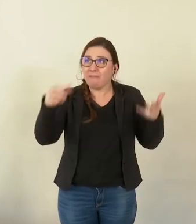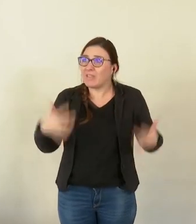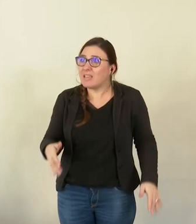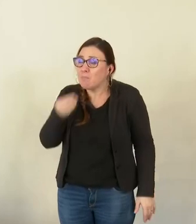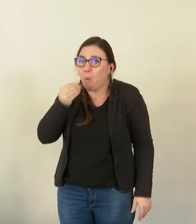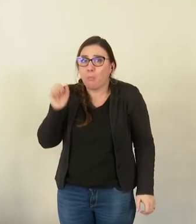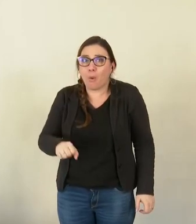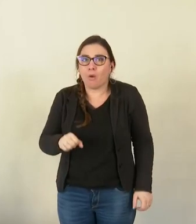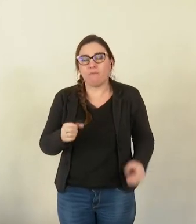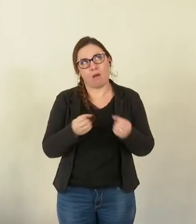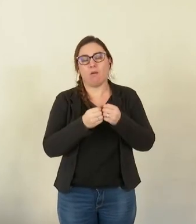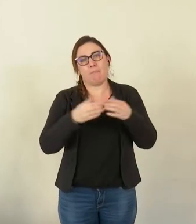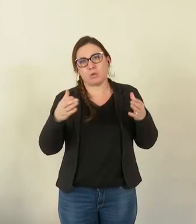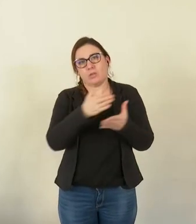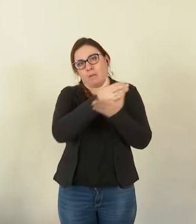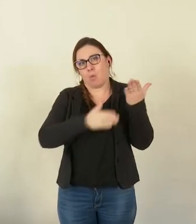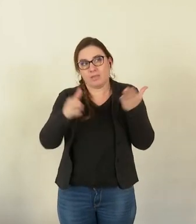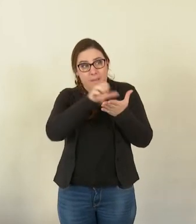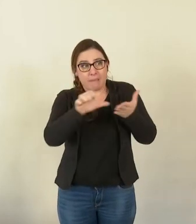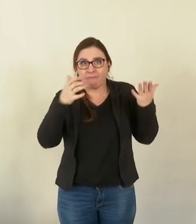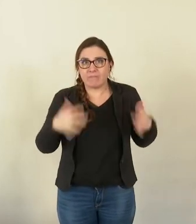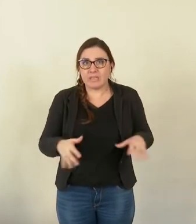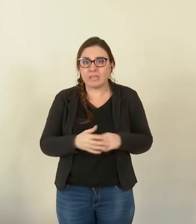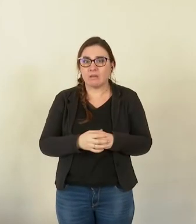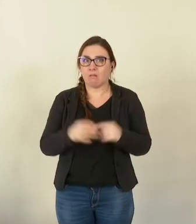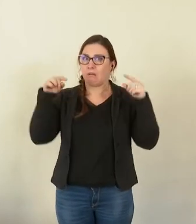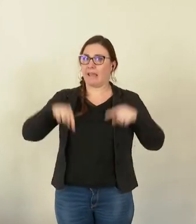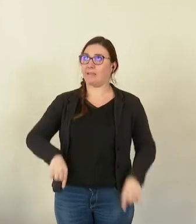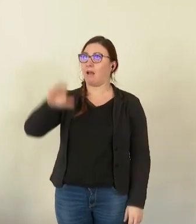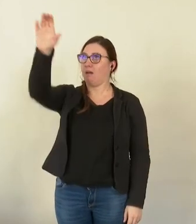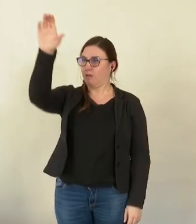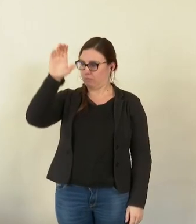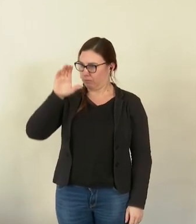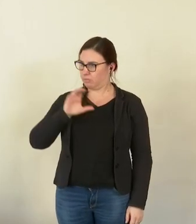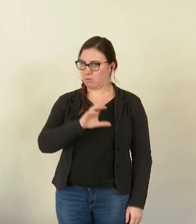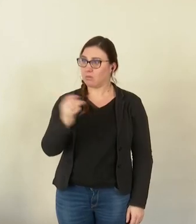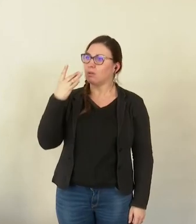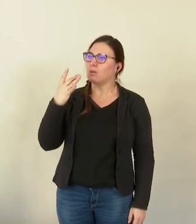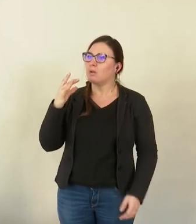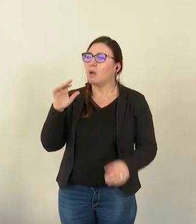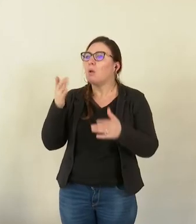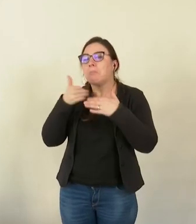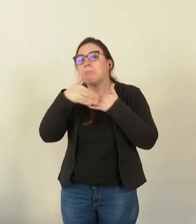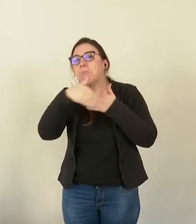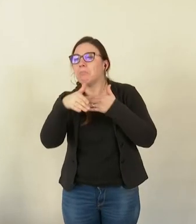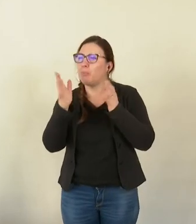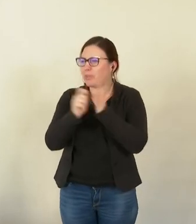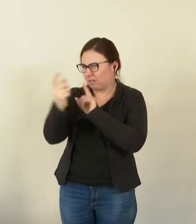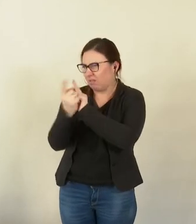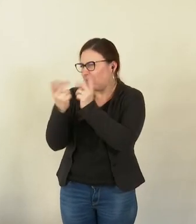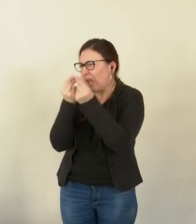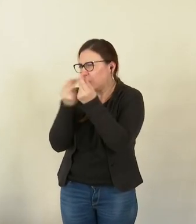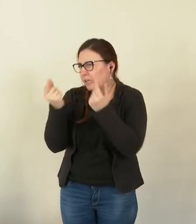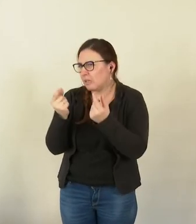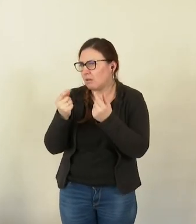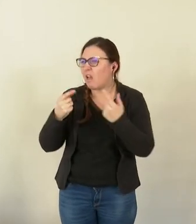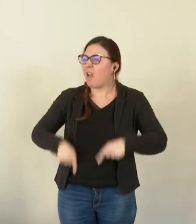cas en grande partie c'est-à-dire la moitié par l'État donc vous m'expliquerez quand même un jour voilà qu' part